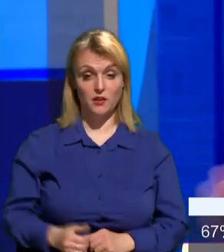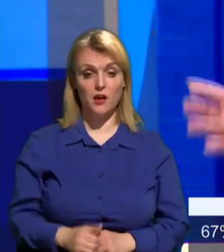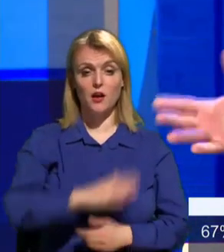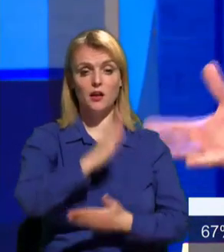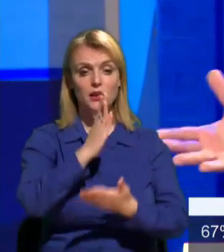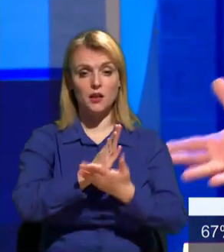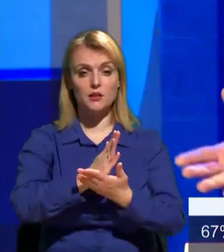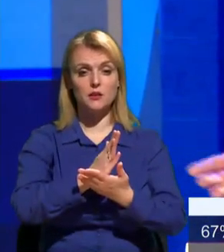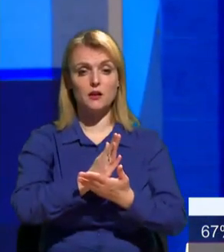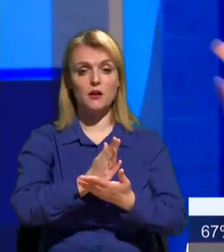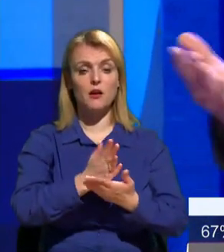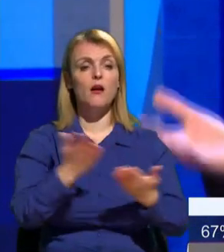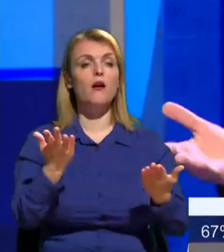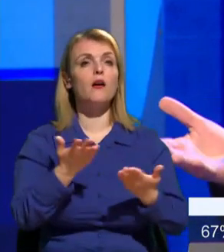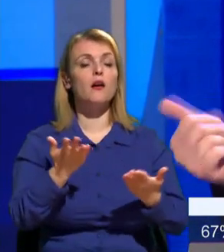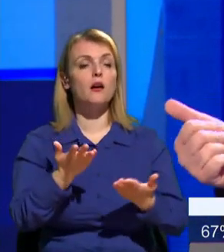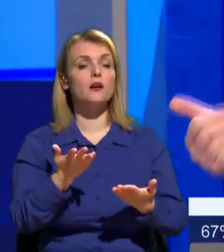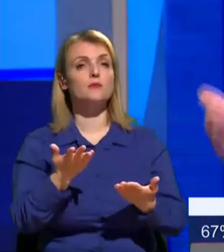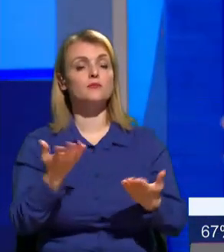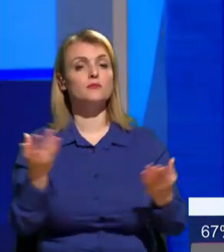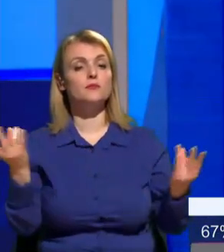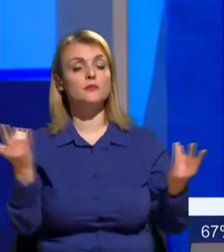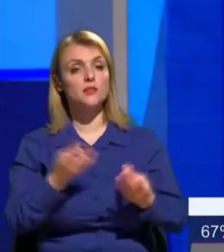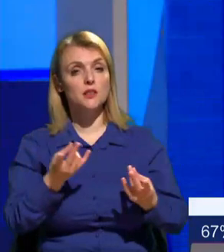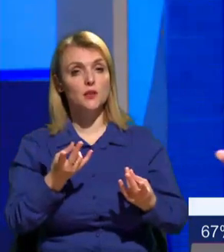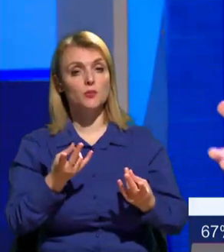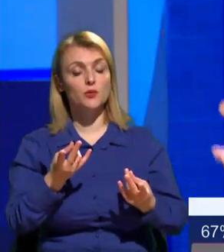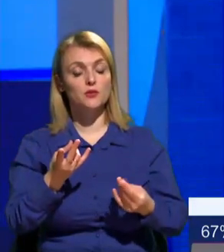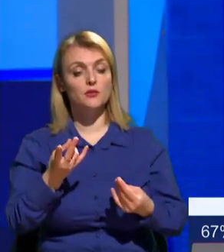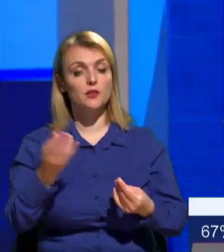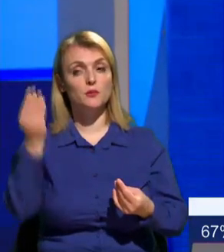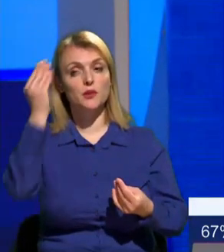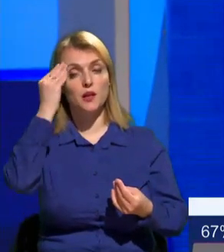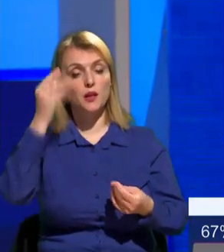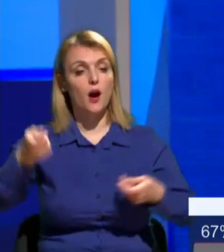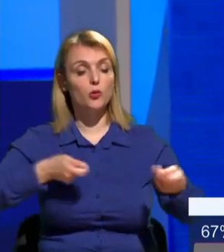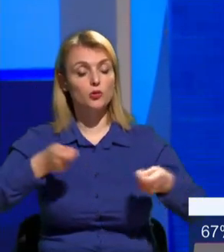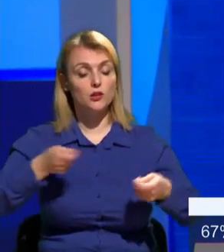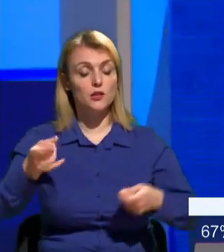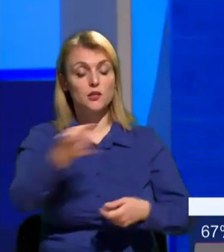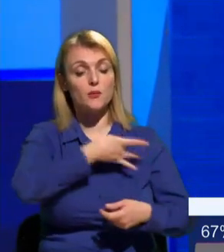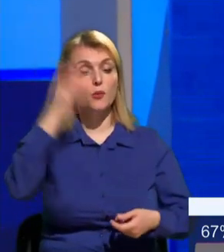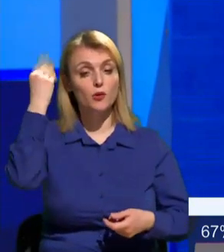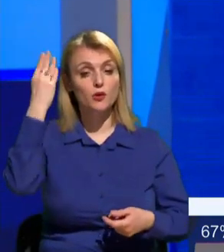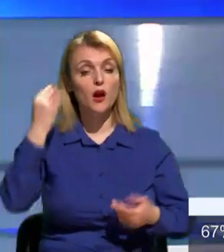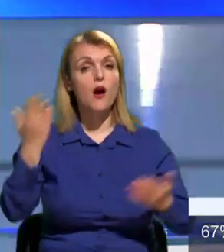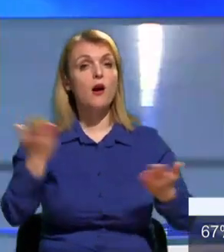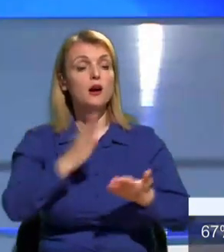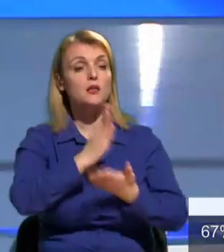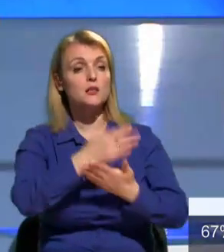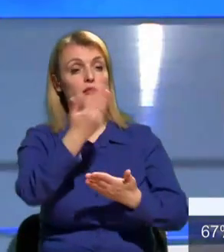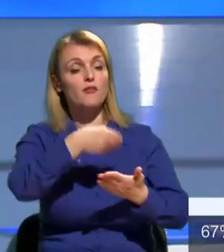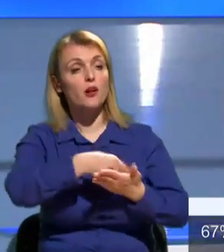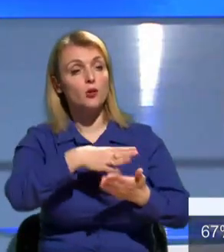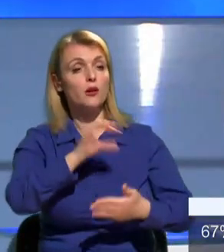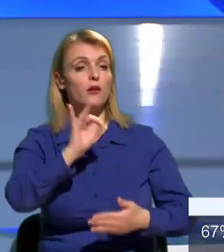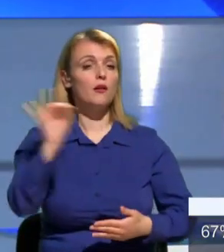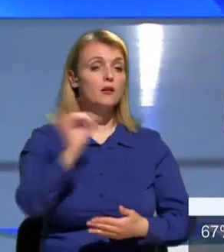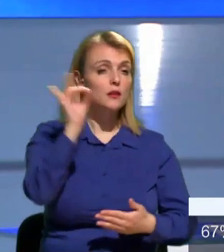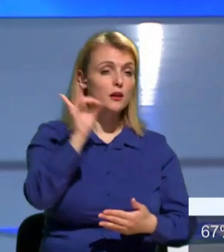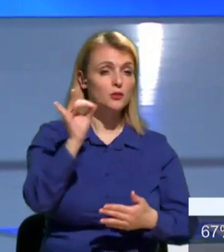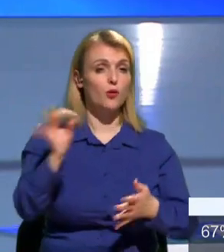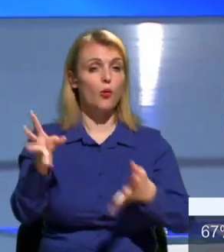este care este viziunea sau care ar trebui să fie viziunea autorităților Republicii Moldova. Care sunt valorile și interesele